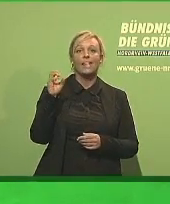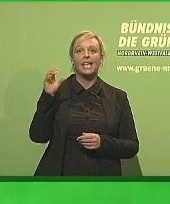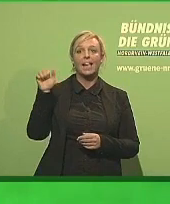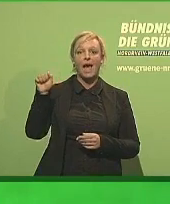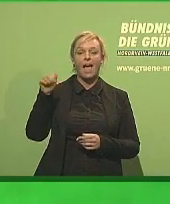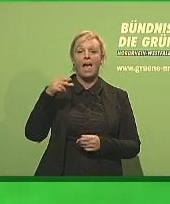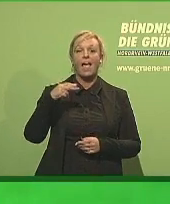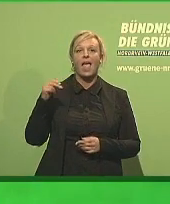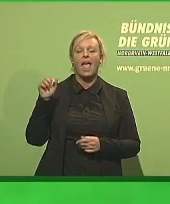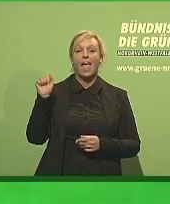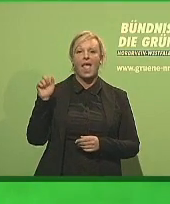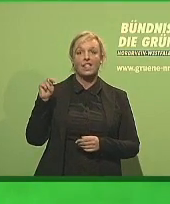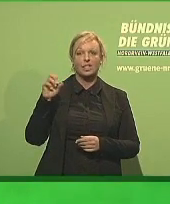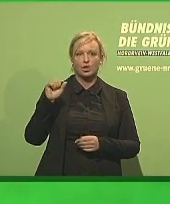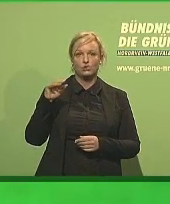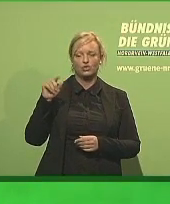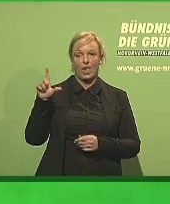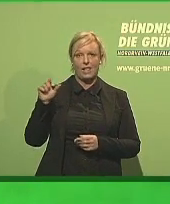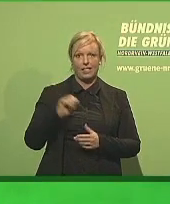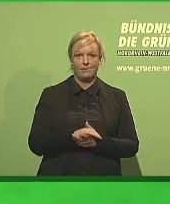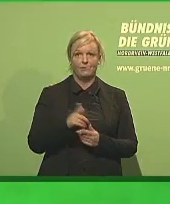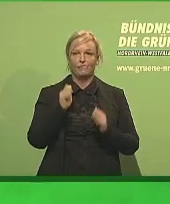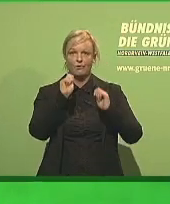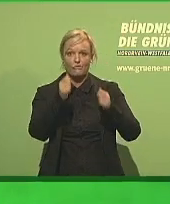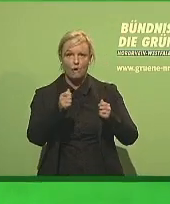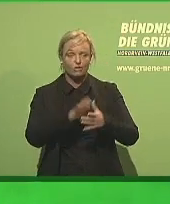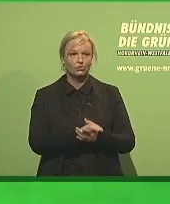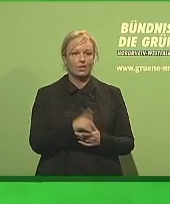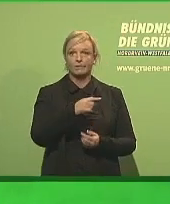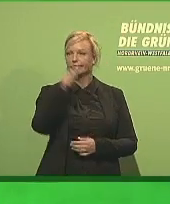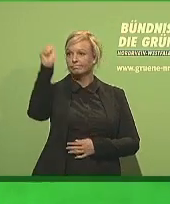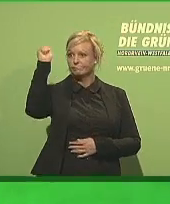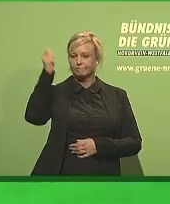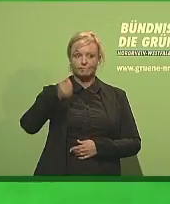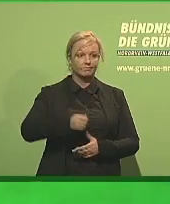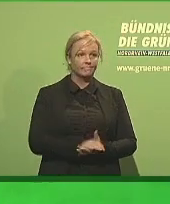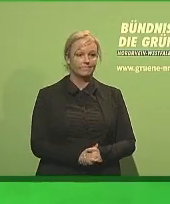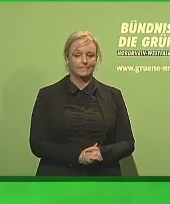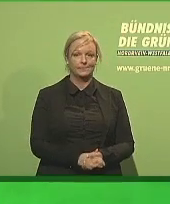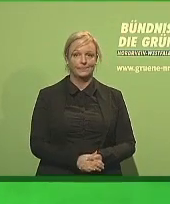der Landesgeschäftsstelle vor. Da bitte ich euch auch um euer Kartenzeichen.